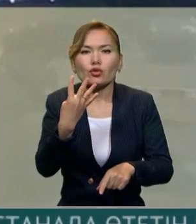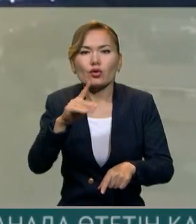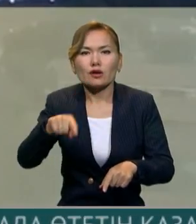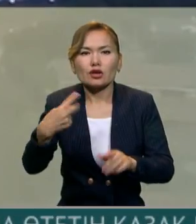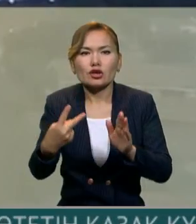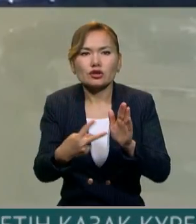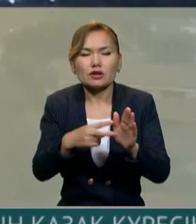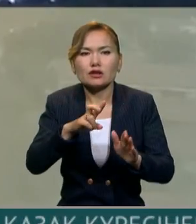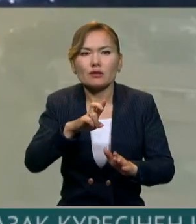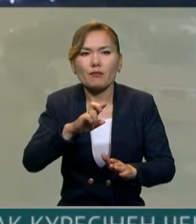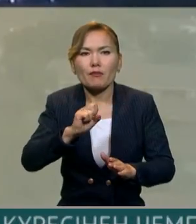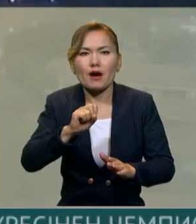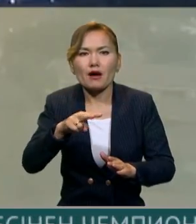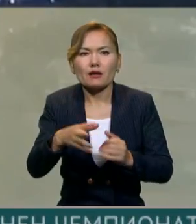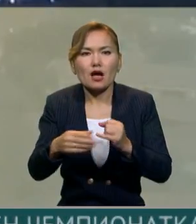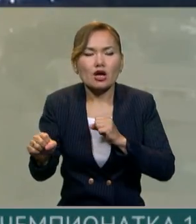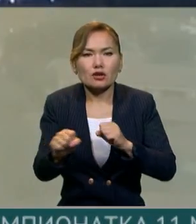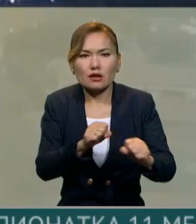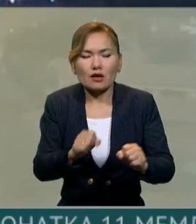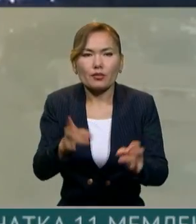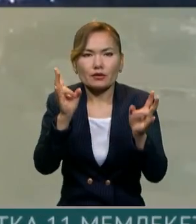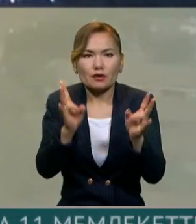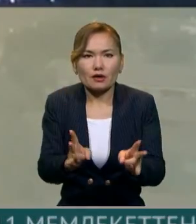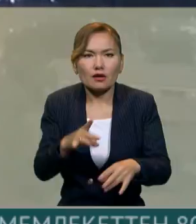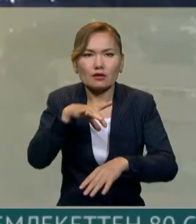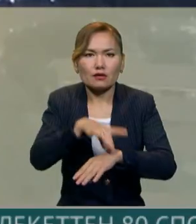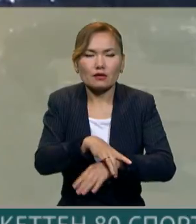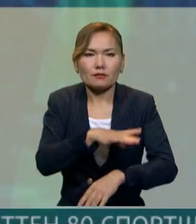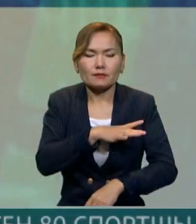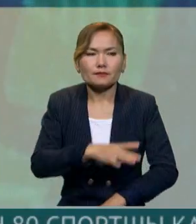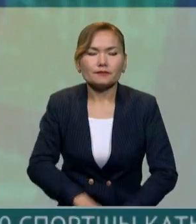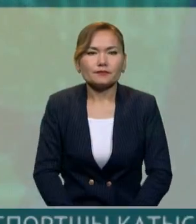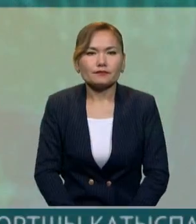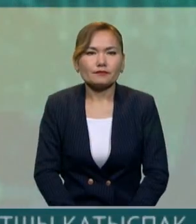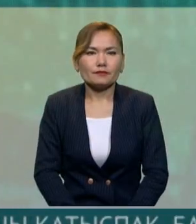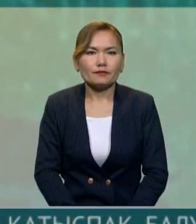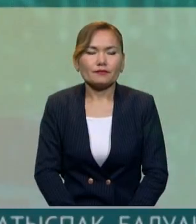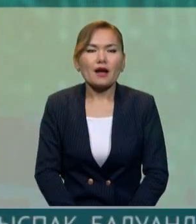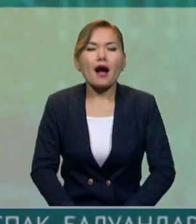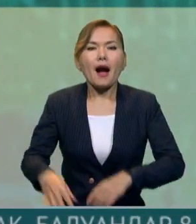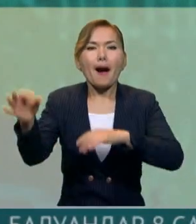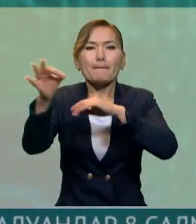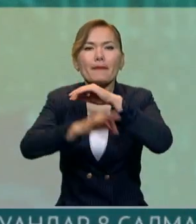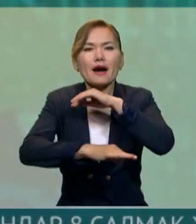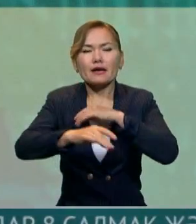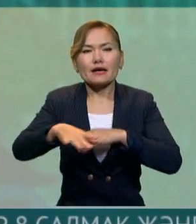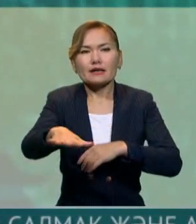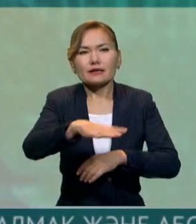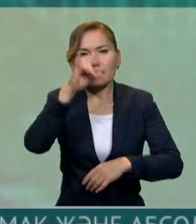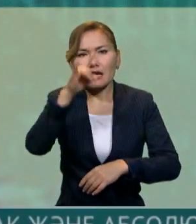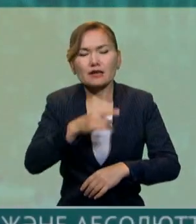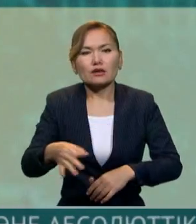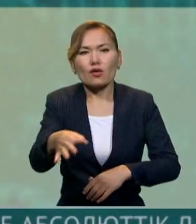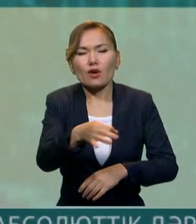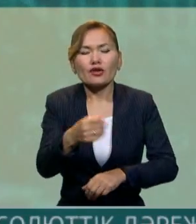күші 4,7 балдық зілзала тіркелген болатын. Ел жаңалықтары. Батыс Қазақстан облысында